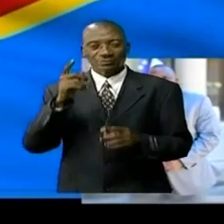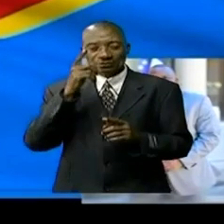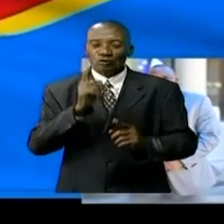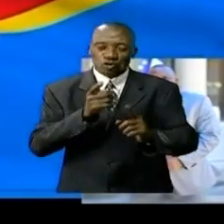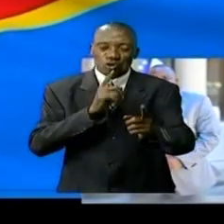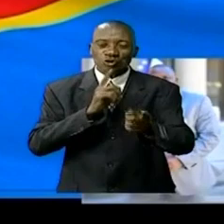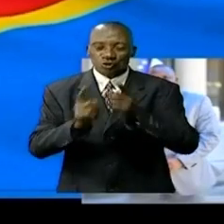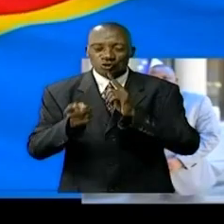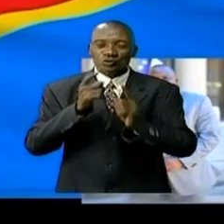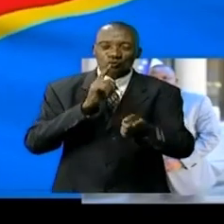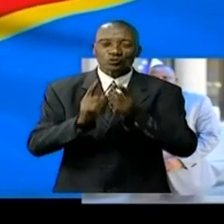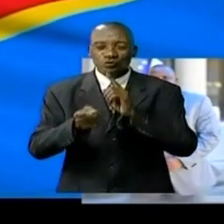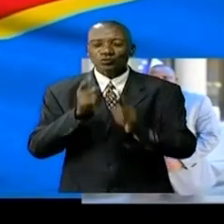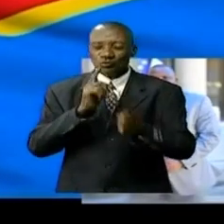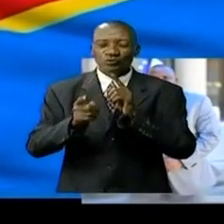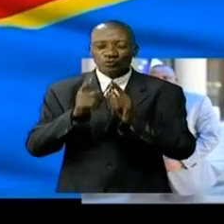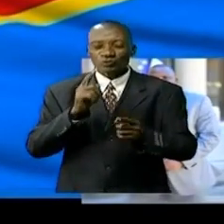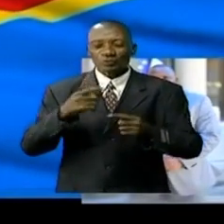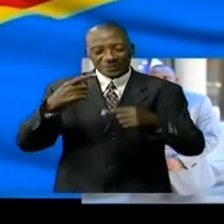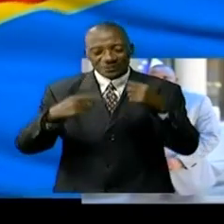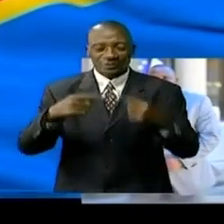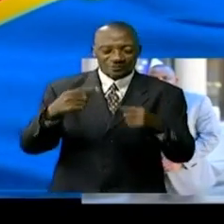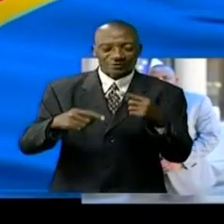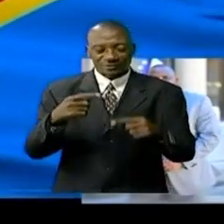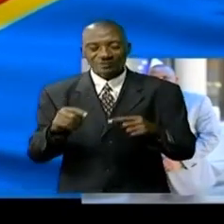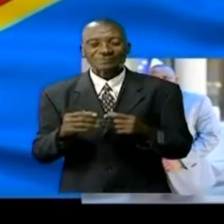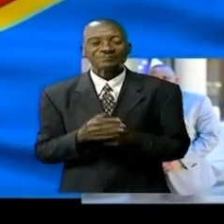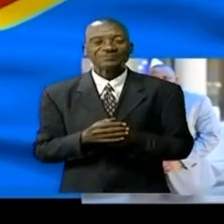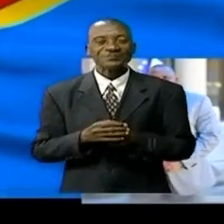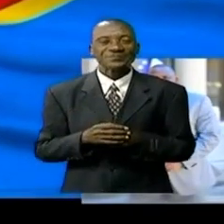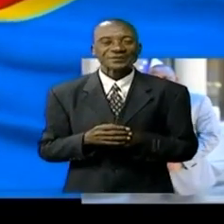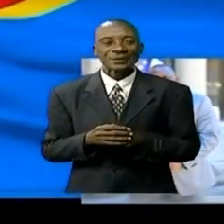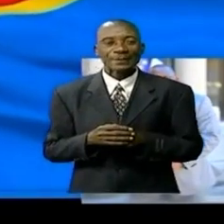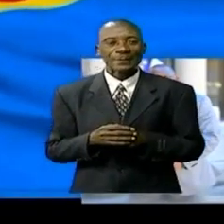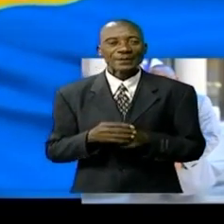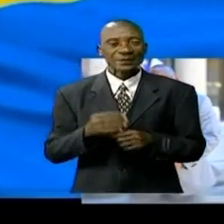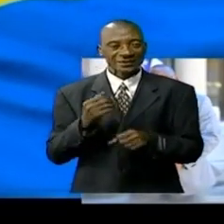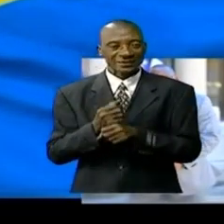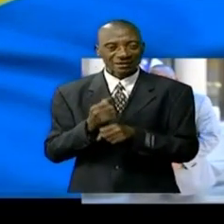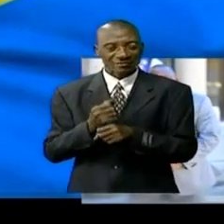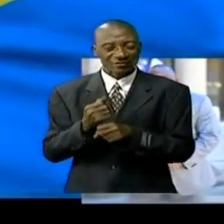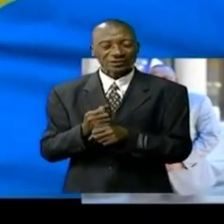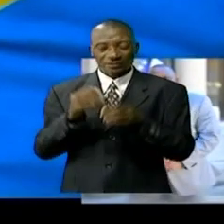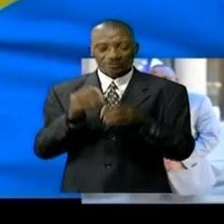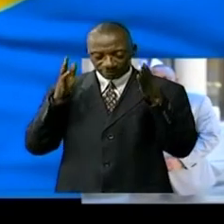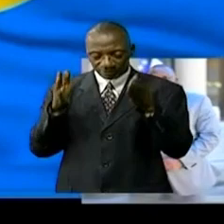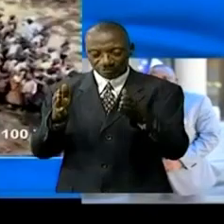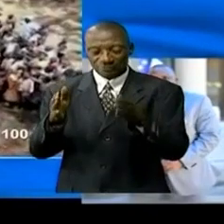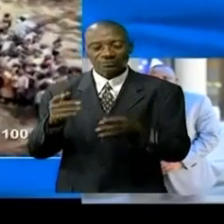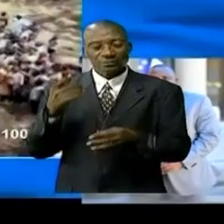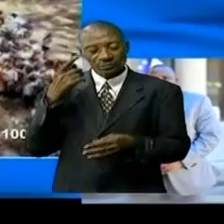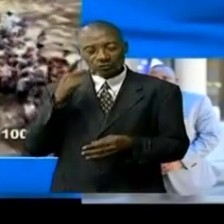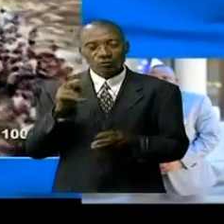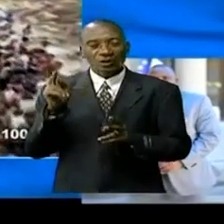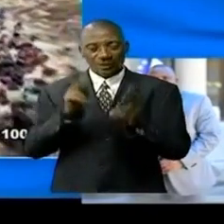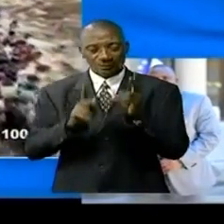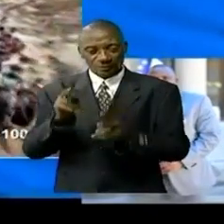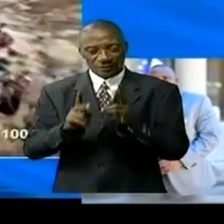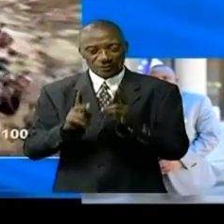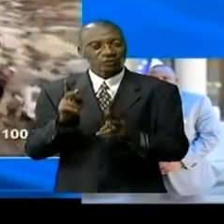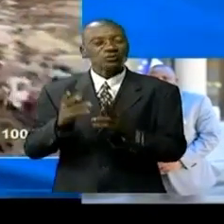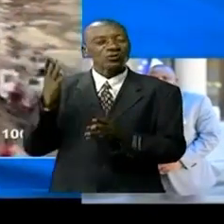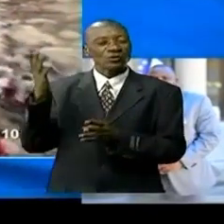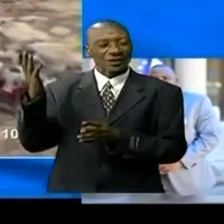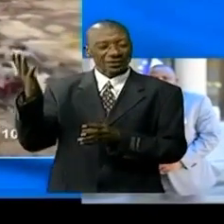activités militaires au Nord Kivu. Les travaux proprement dits se sont consacrés à la compilation des cahiers des charges de chaque groupe pour